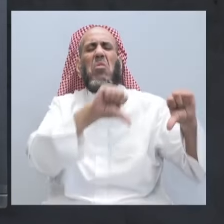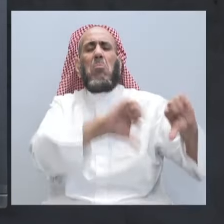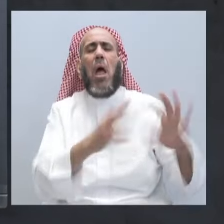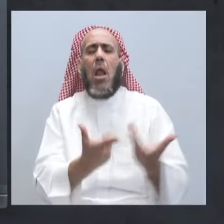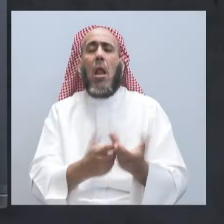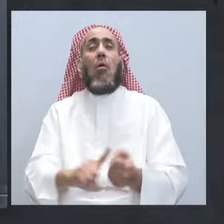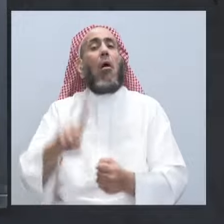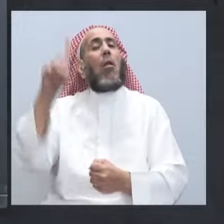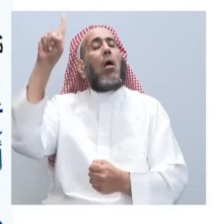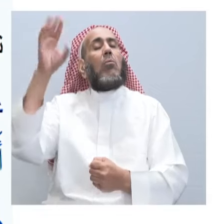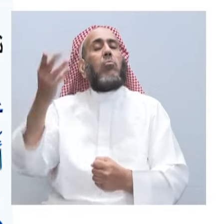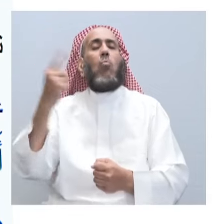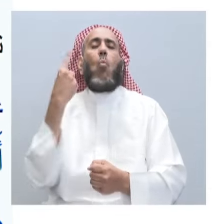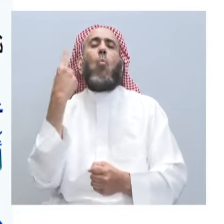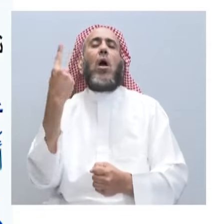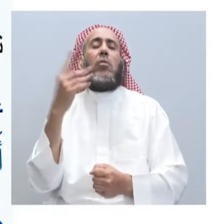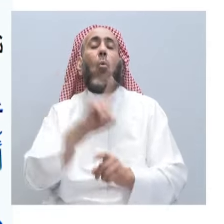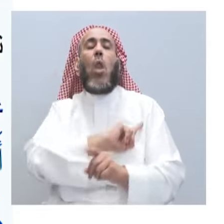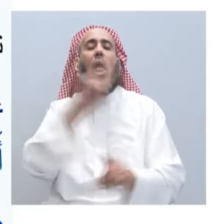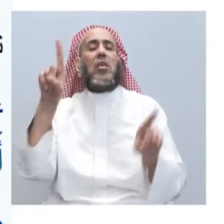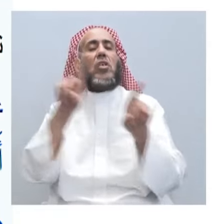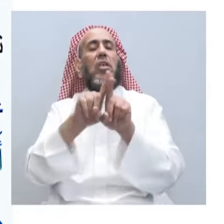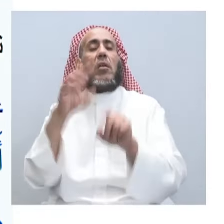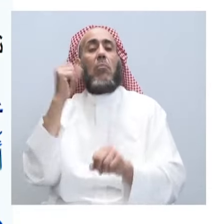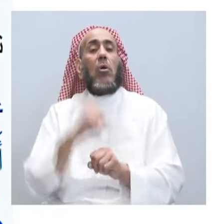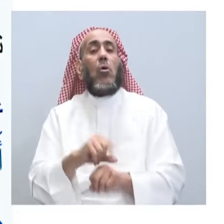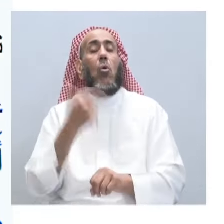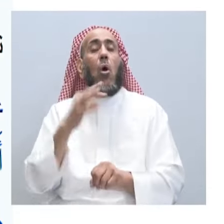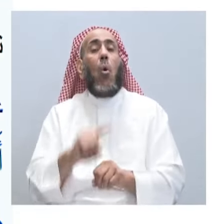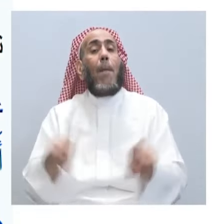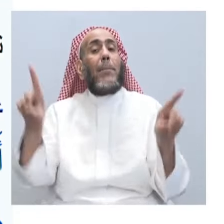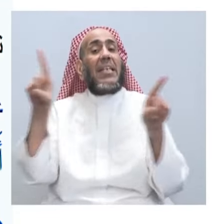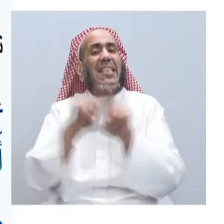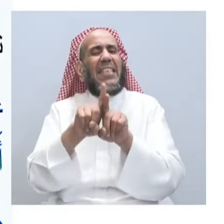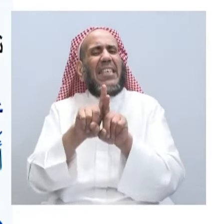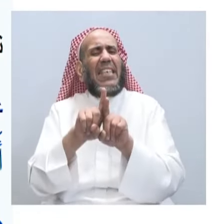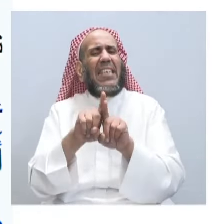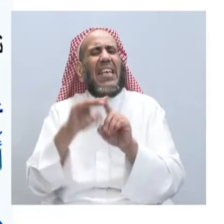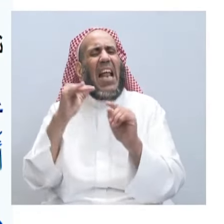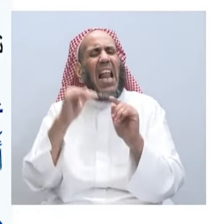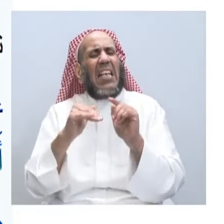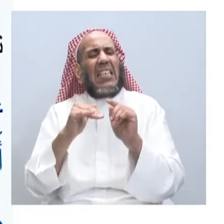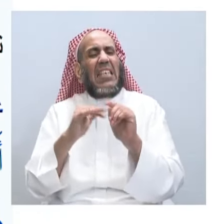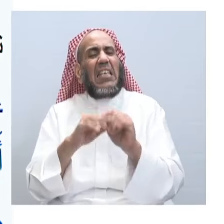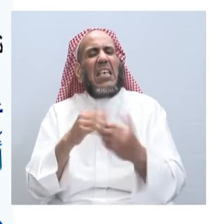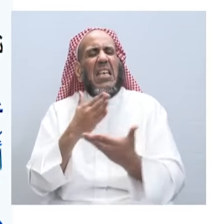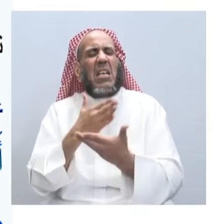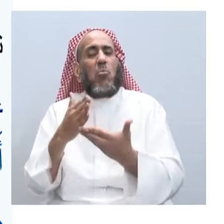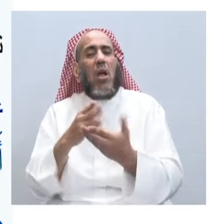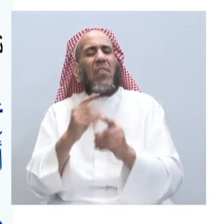احسنتم الله وحده لا شريك له وهو من الشرك الاصغر المنافي